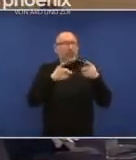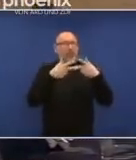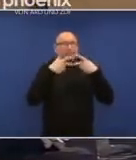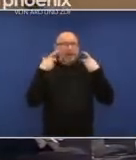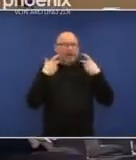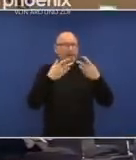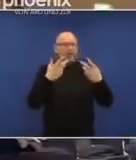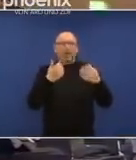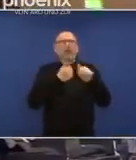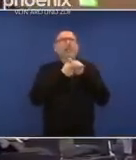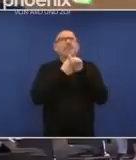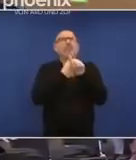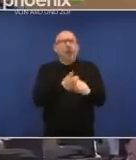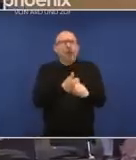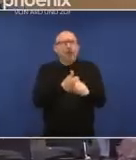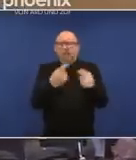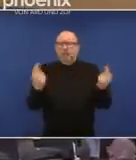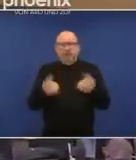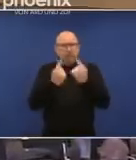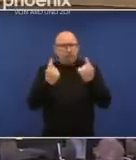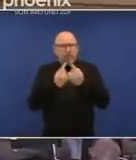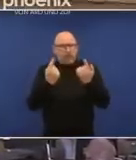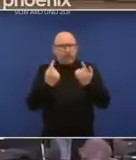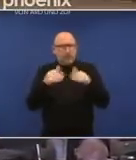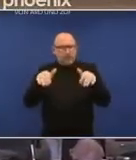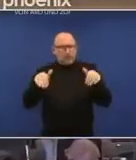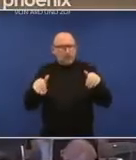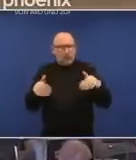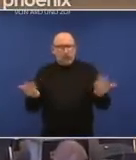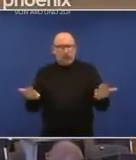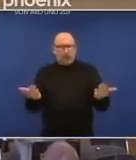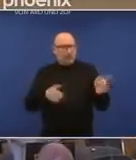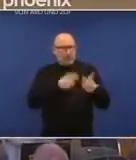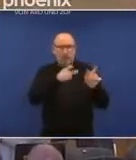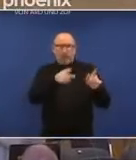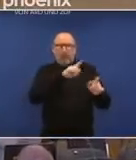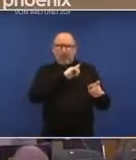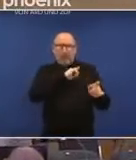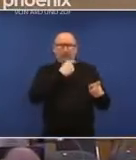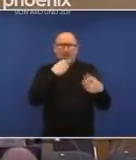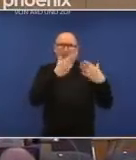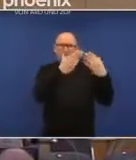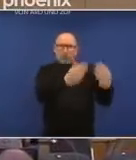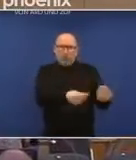Also was hatte das konkrete Auswirkungen für die Leute, für die diese Masken vom Gesundheitsministerium zugedacht waren?